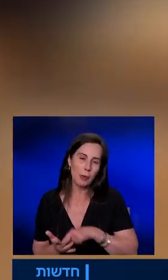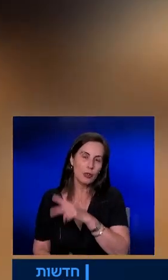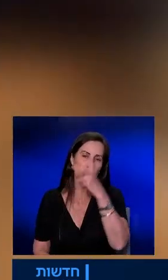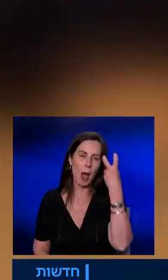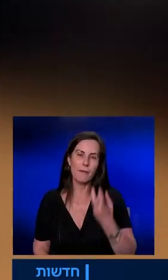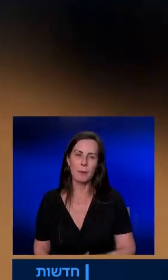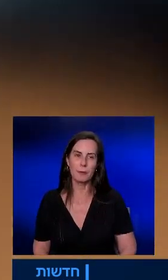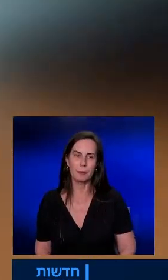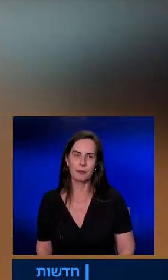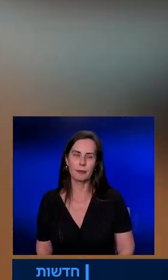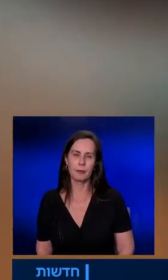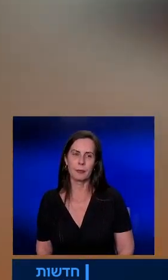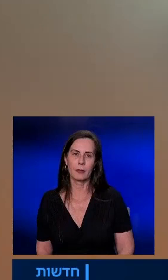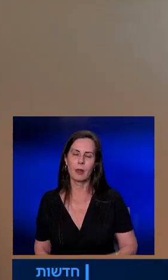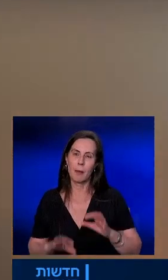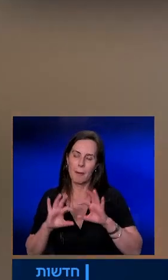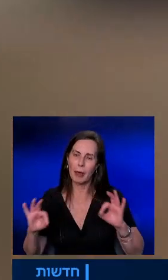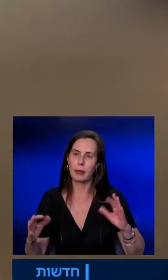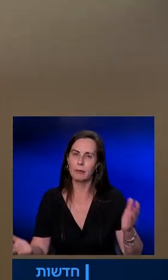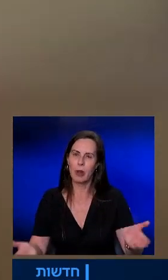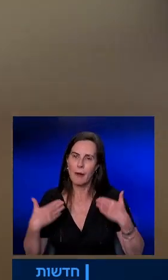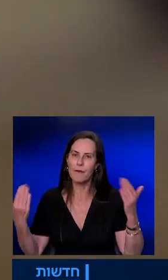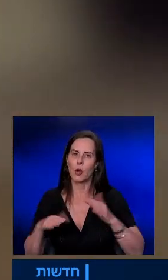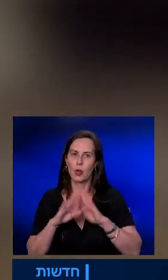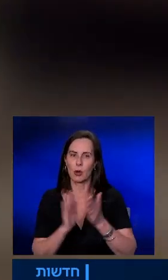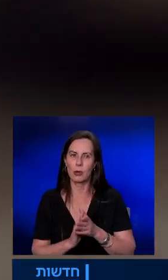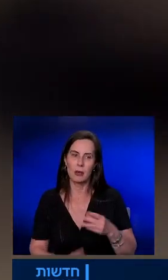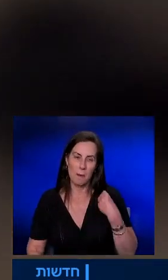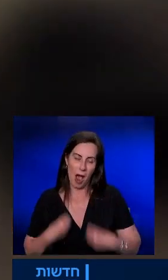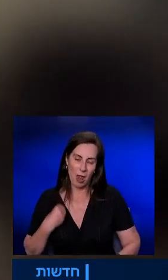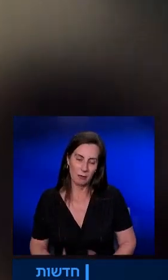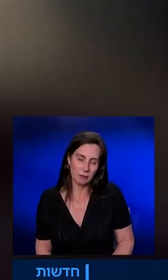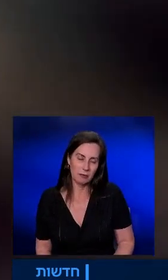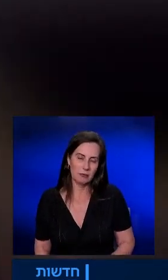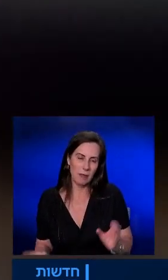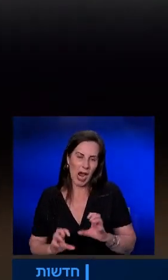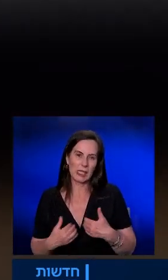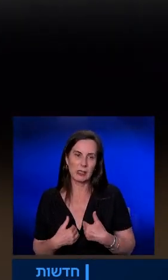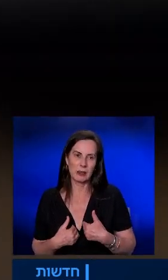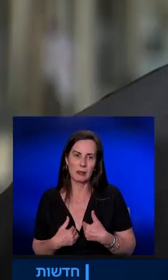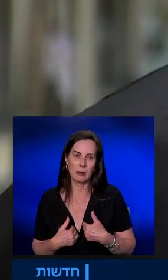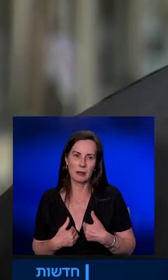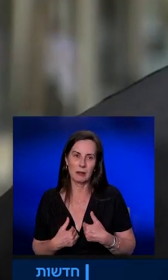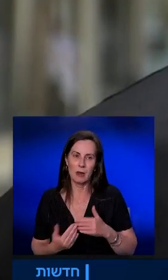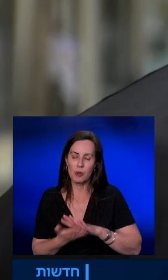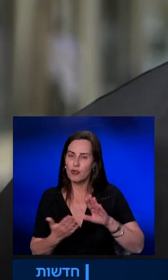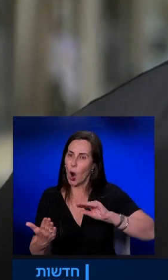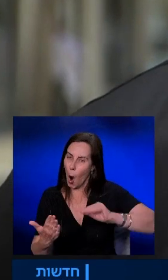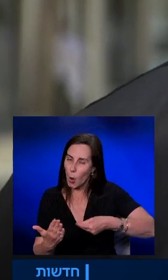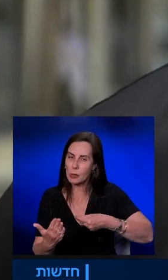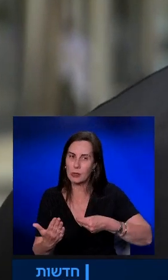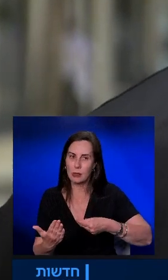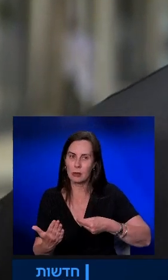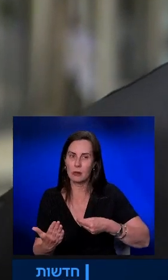ערבים. הם מתחילים לפנות את הכל. זה מעליב האמת, וזה גם מכעיס, כי פשוט יש לי חוזה